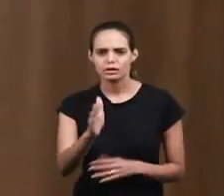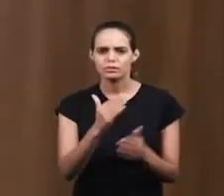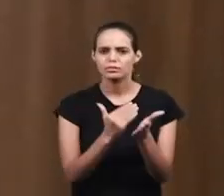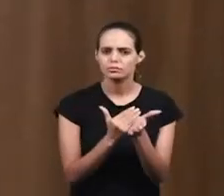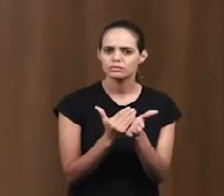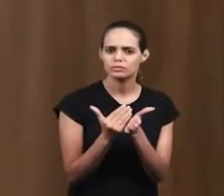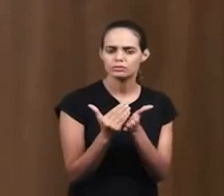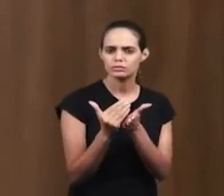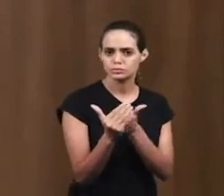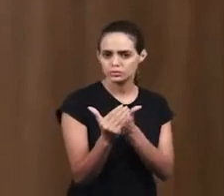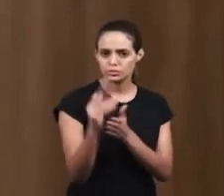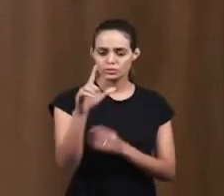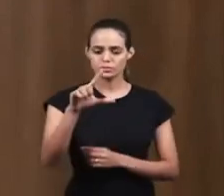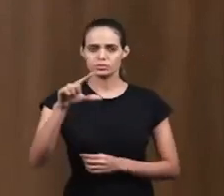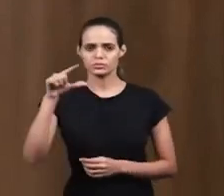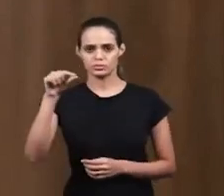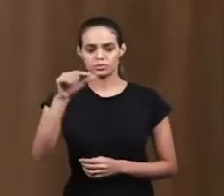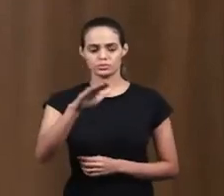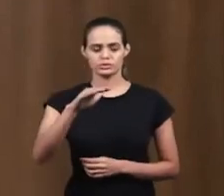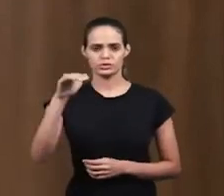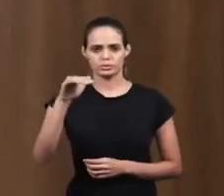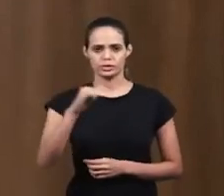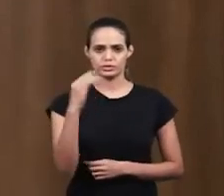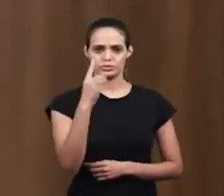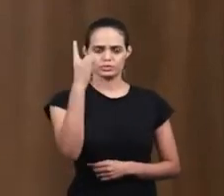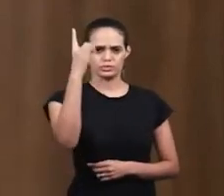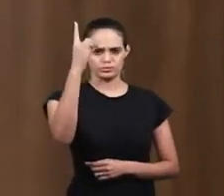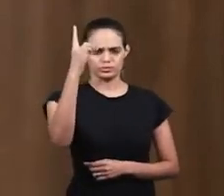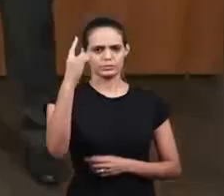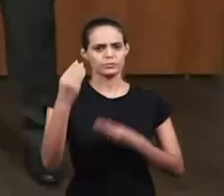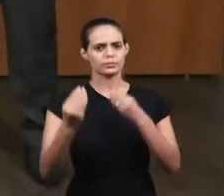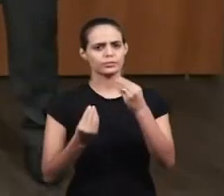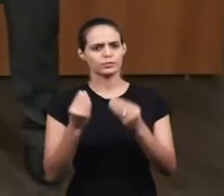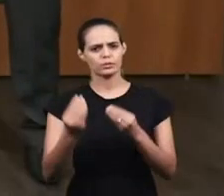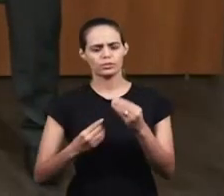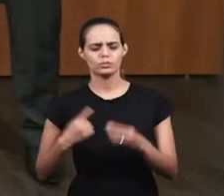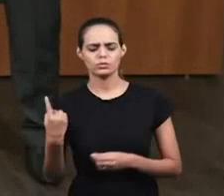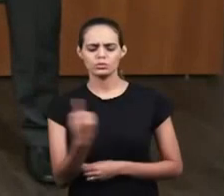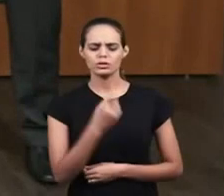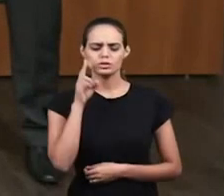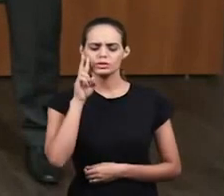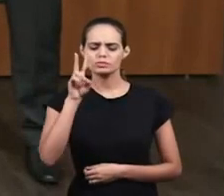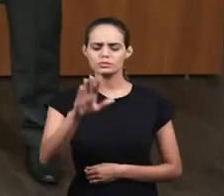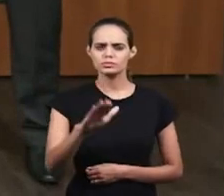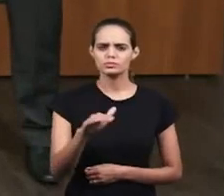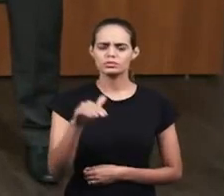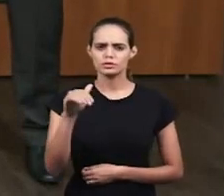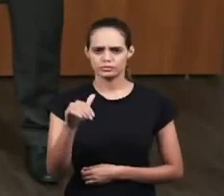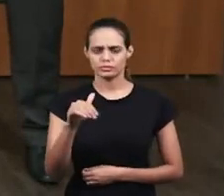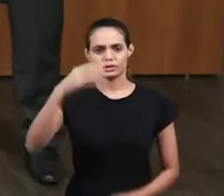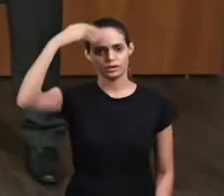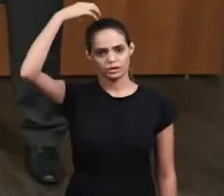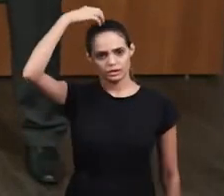das Leben des Herrn Jesus ankündigte. All dies hatte schon mit seiner Wahl, mit seiner Berufung zu tun. Wie wir sehen, so